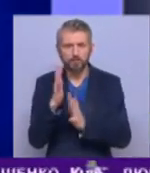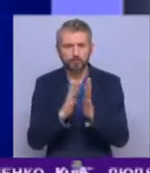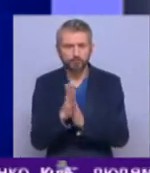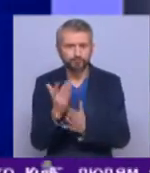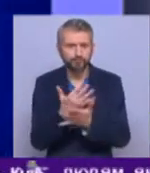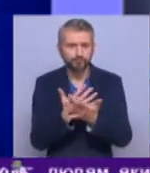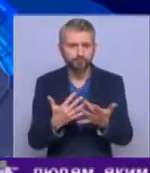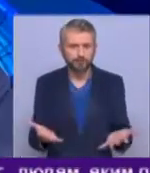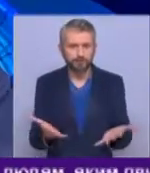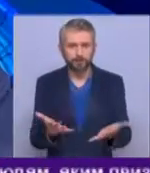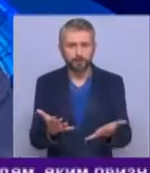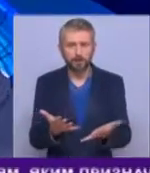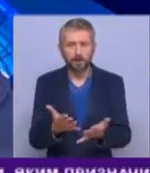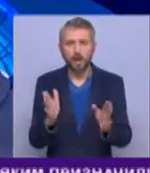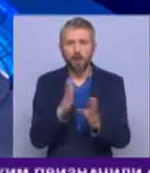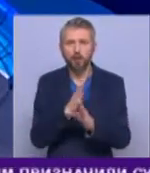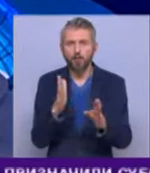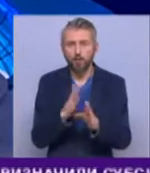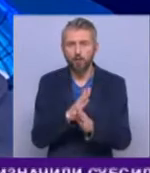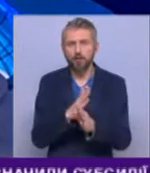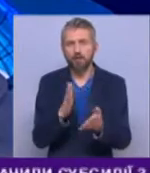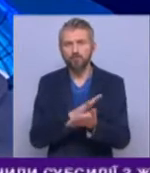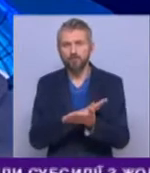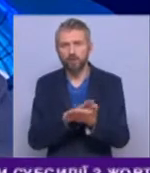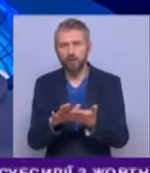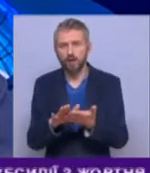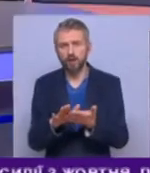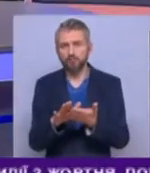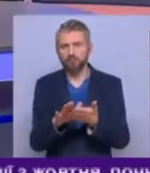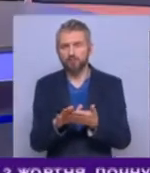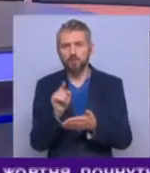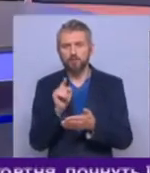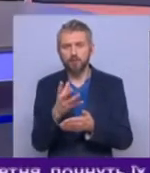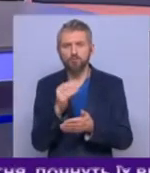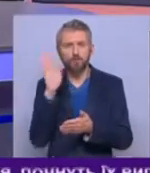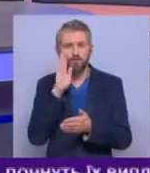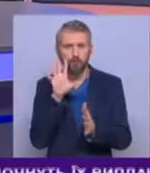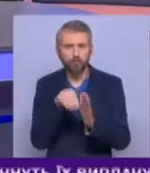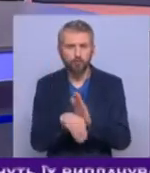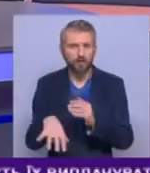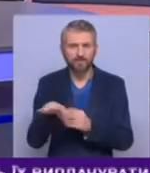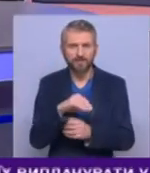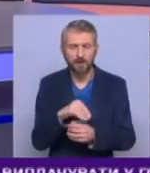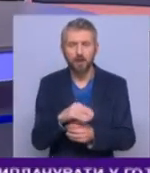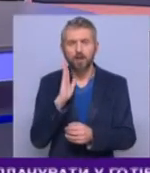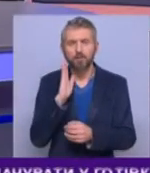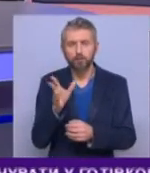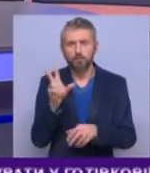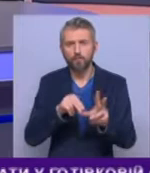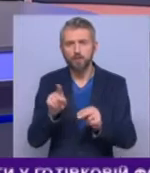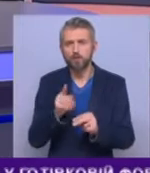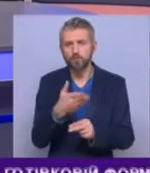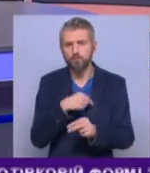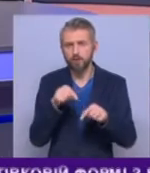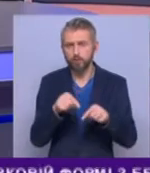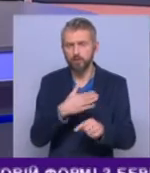насадженнями і так далі, екологія, повітря, чистота, ну, туди би і вода, і все-все-все. Будемо вважати, що ми